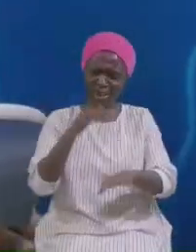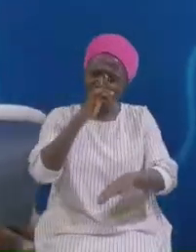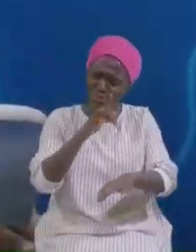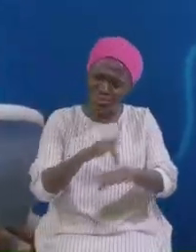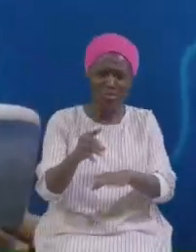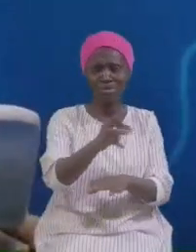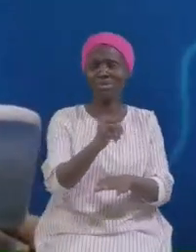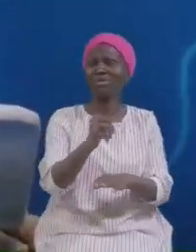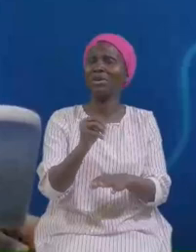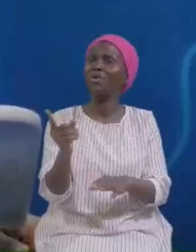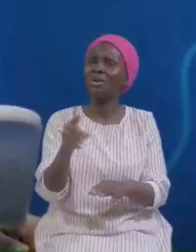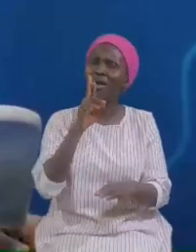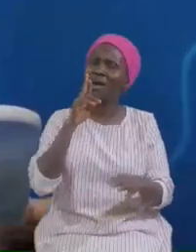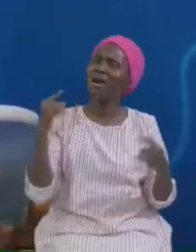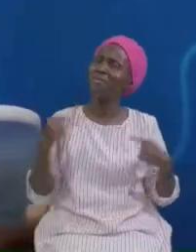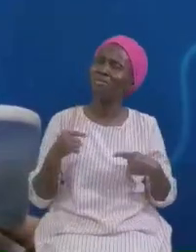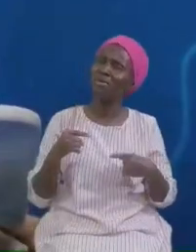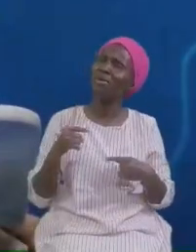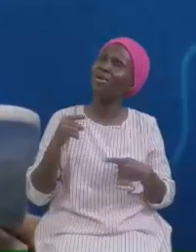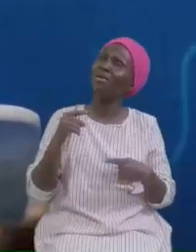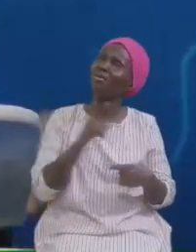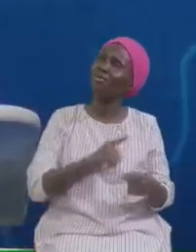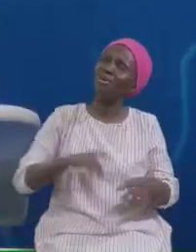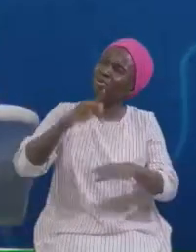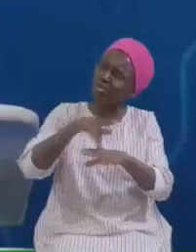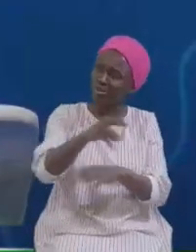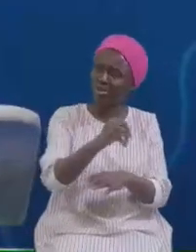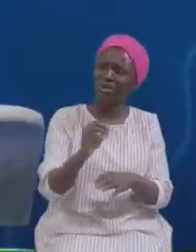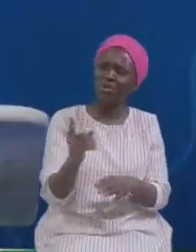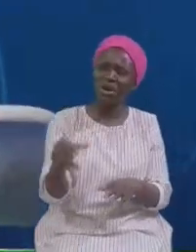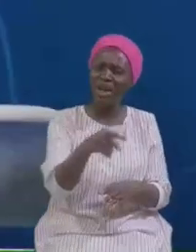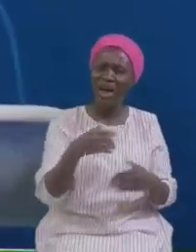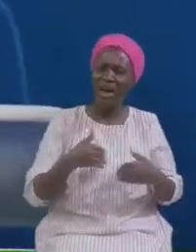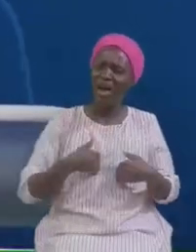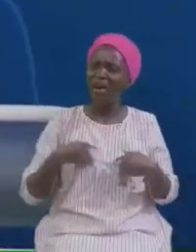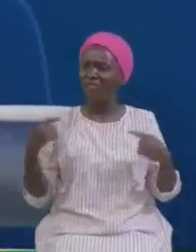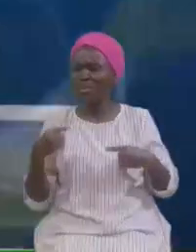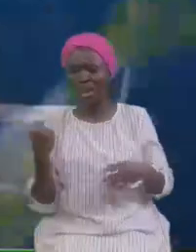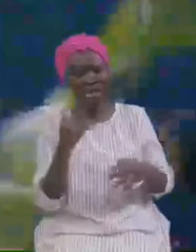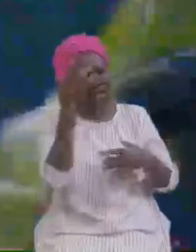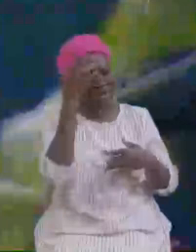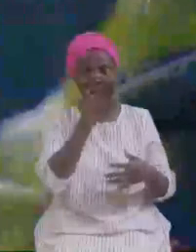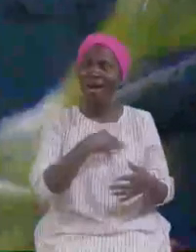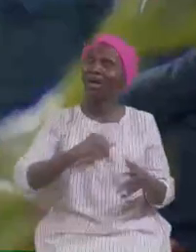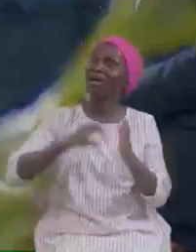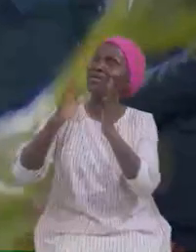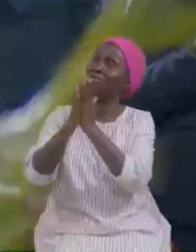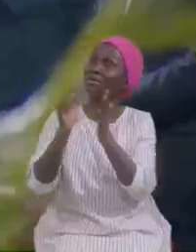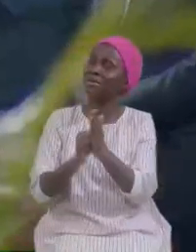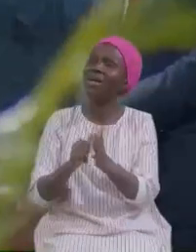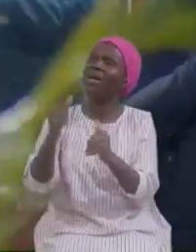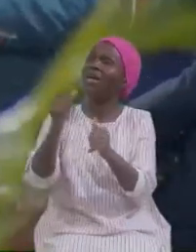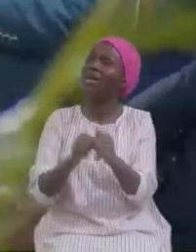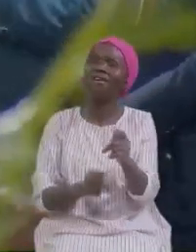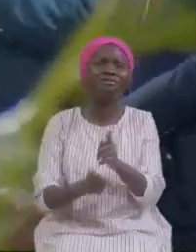mal, touche-les là où ils ont les douleurs. Touche-les là où ils ont de maladies. Et je prie que